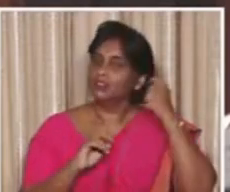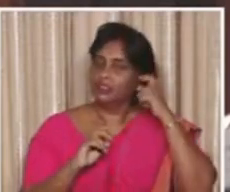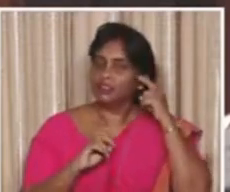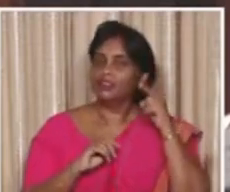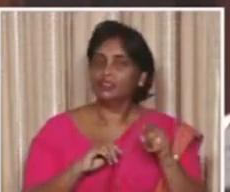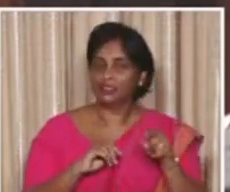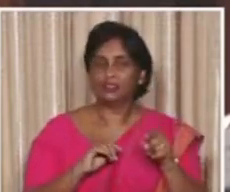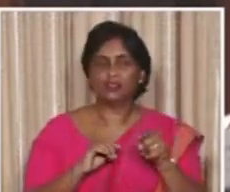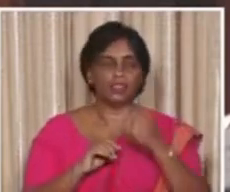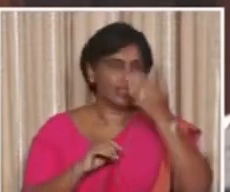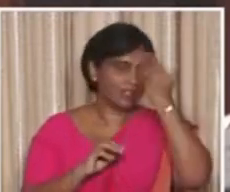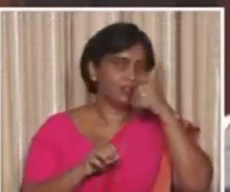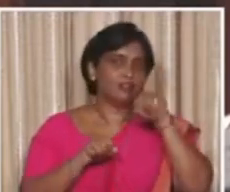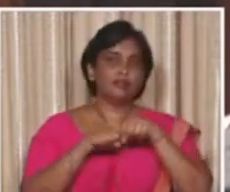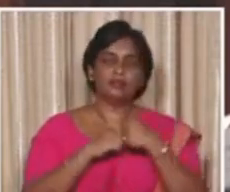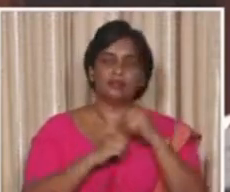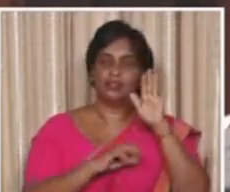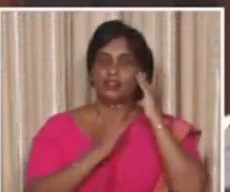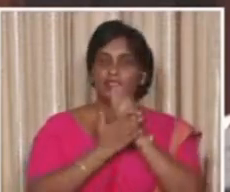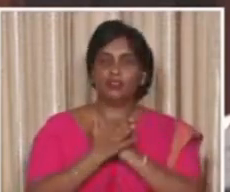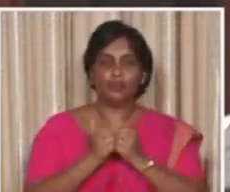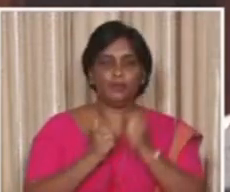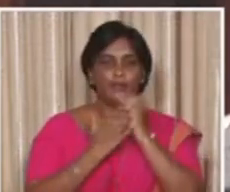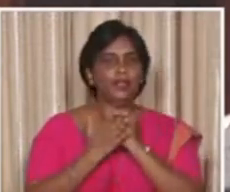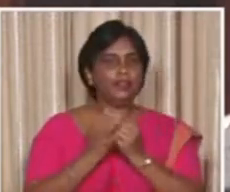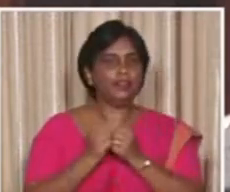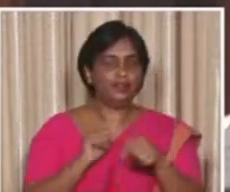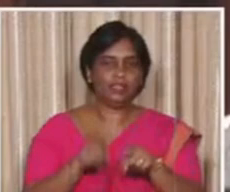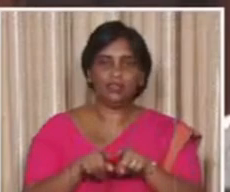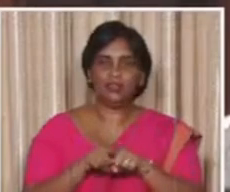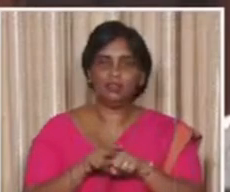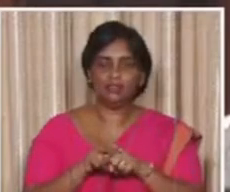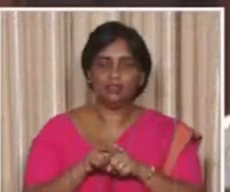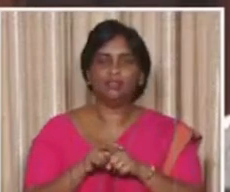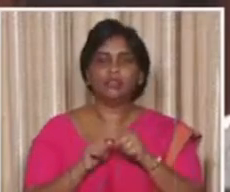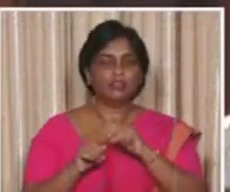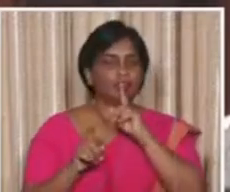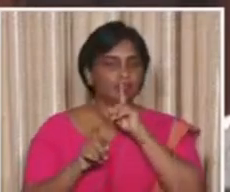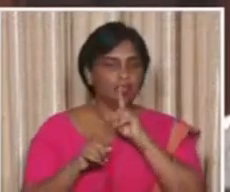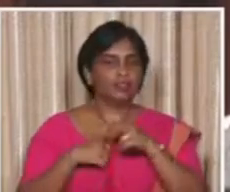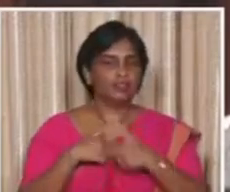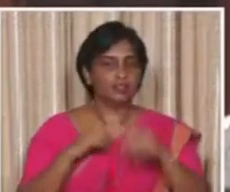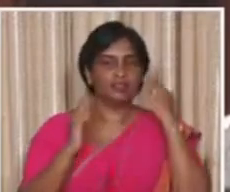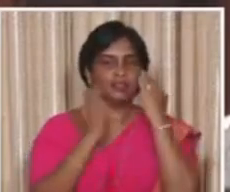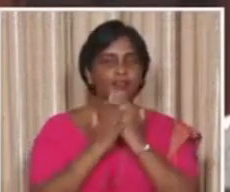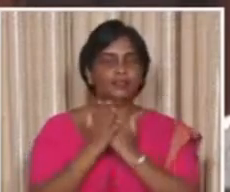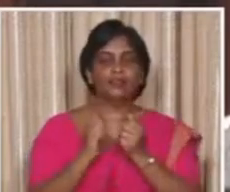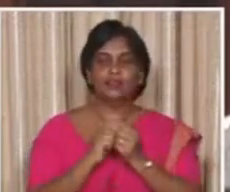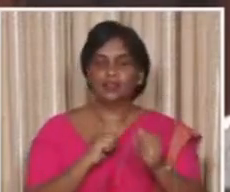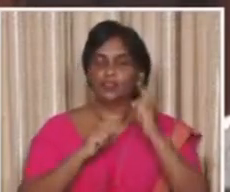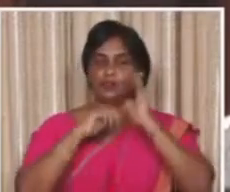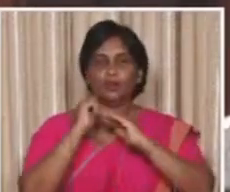தேசிய கூட்டமைப்பாக நாங்கள் அந்த வாக்கெடுப்பிலே கலந்து கொள்ளவில்லை. அதுக்கான ஒரு காரணம் என்னென்றால், ஜனாதிபதி அவர்கள் இந்த